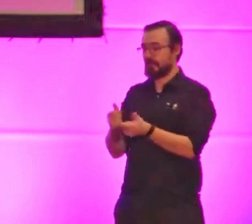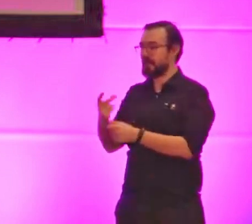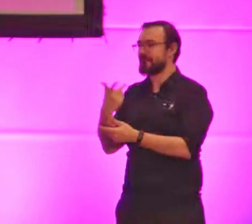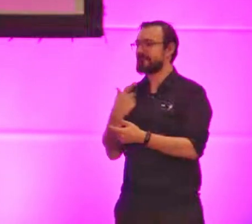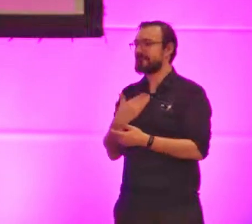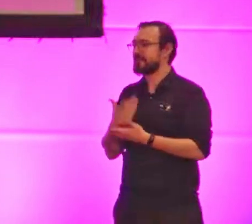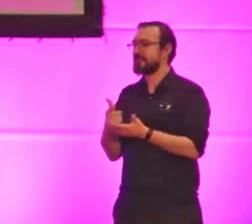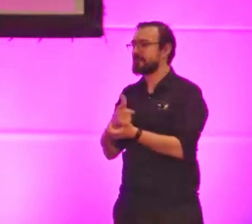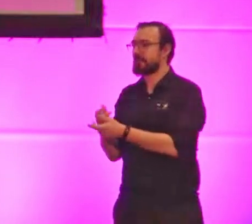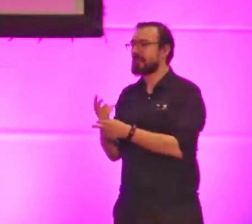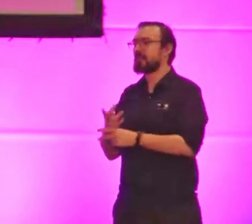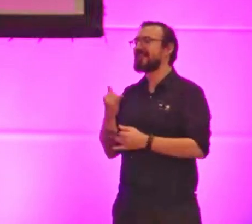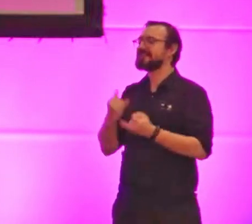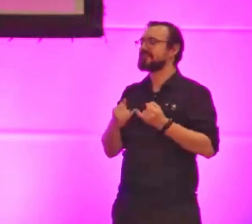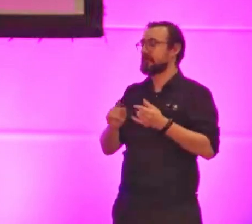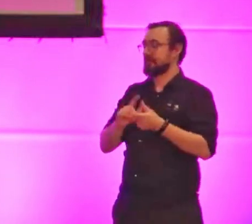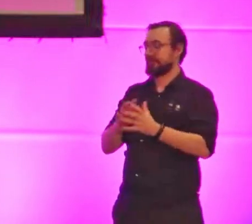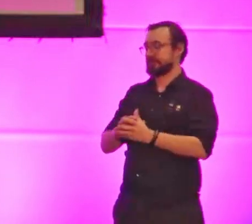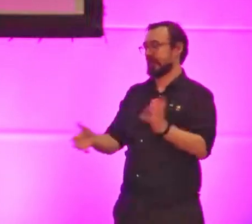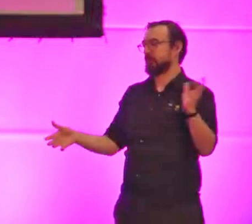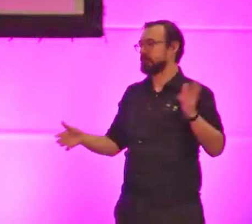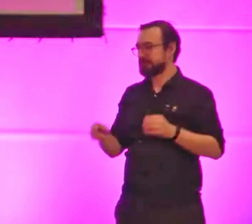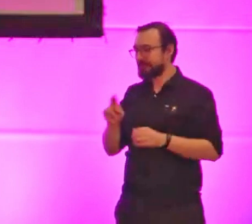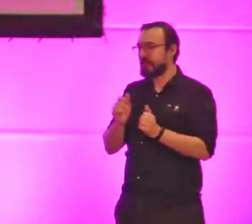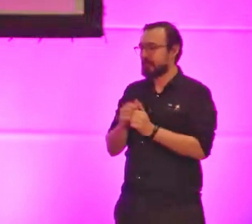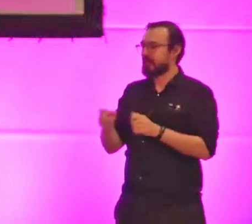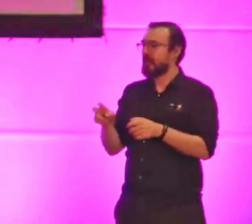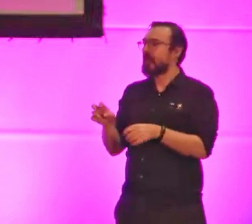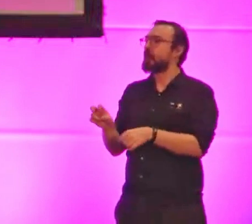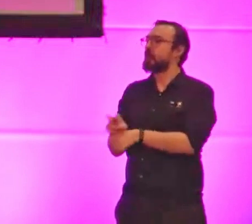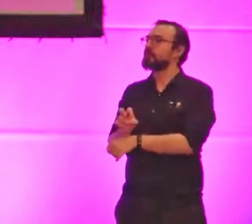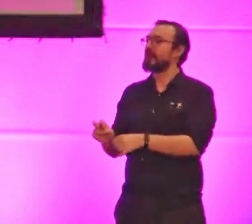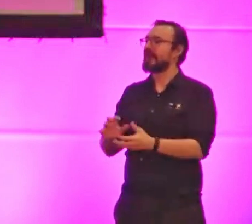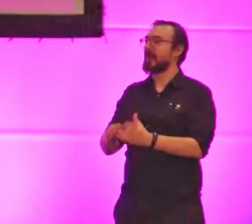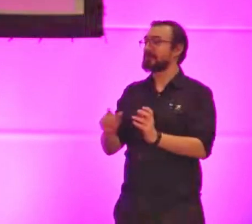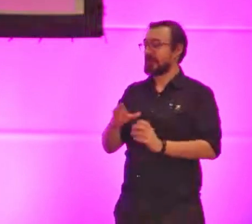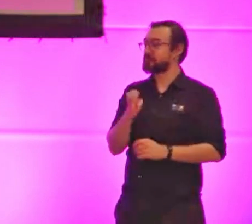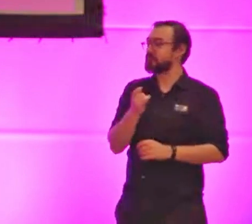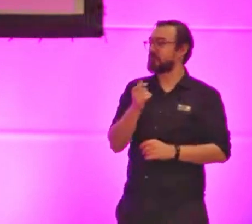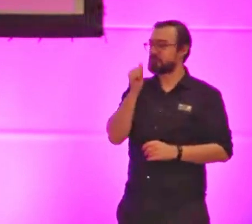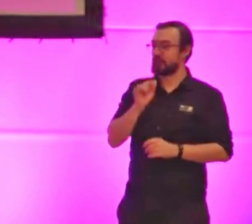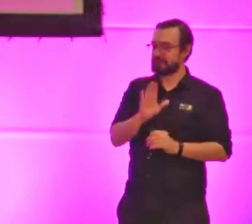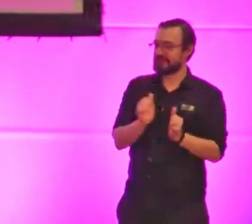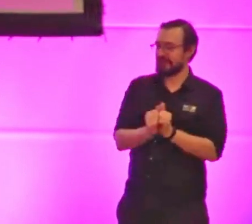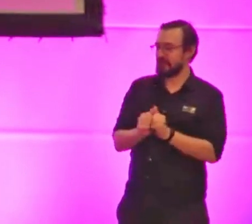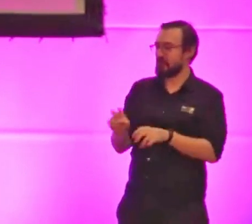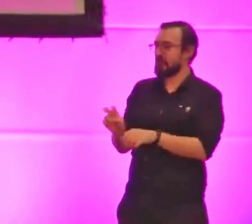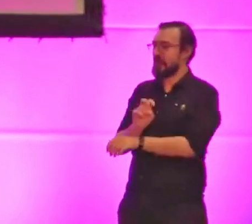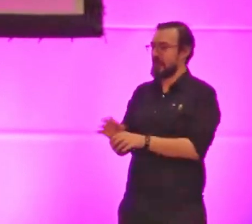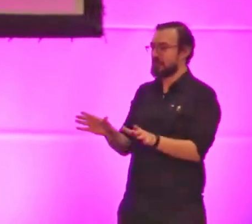ingen vapen. Så till slut under det här så var det kaotiskt, kan man säga. Men det kontrollerar kaos. Det är Sudans sätt att kontrollera